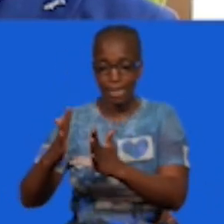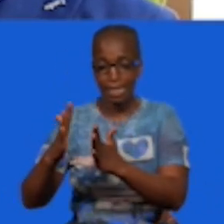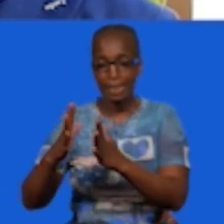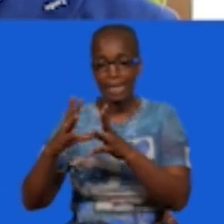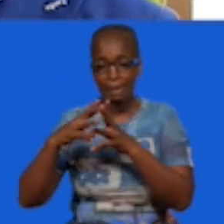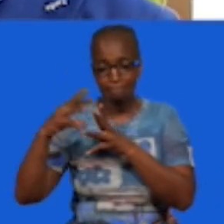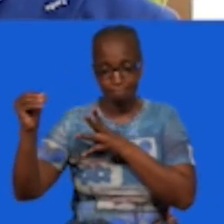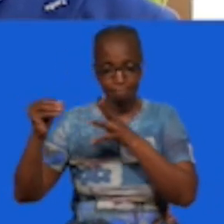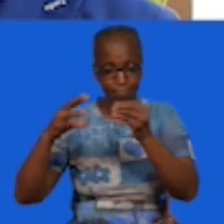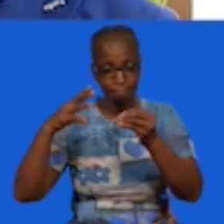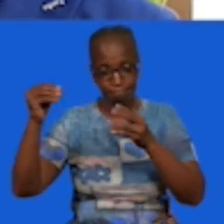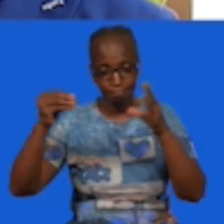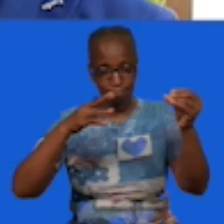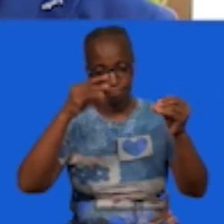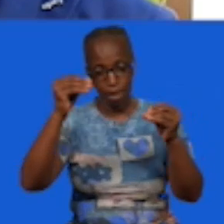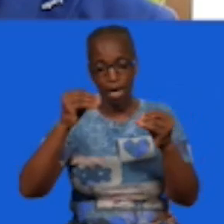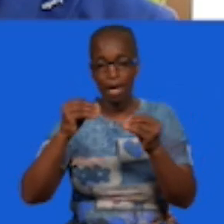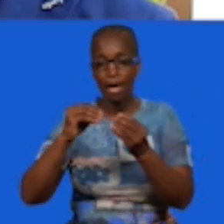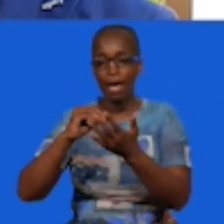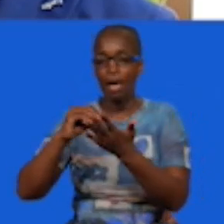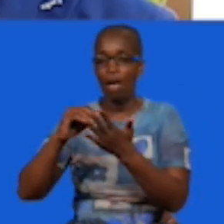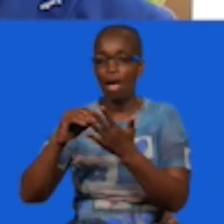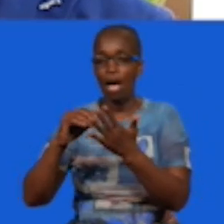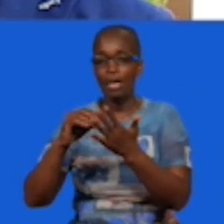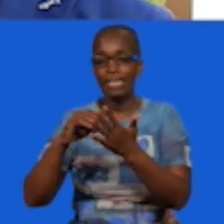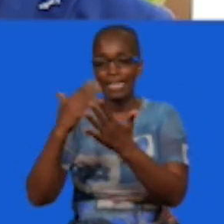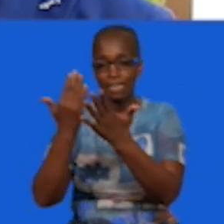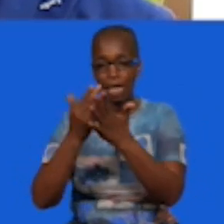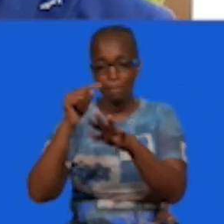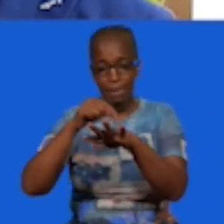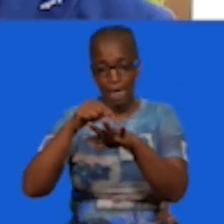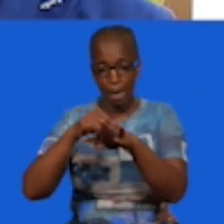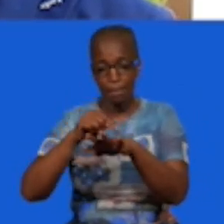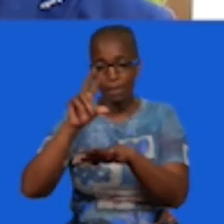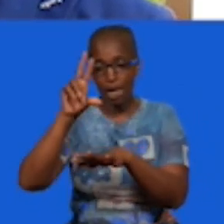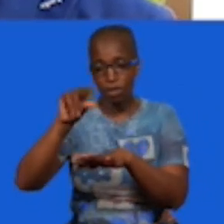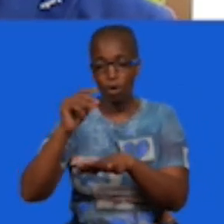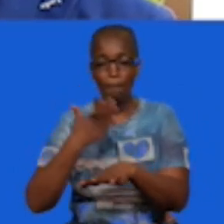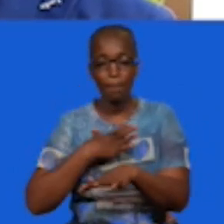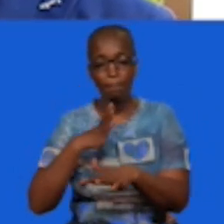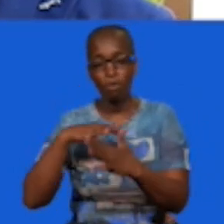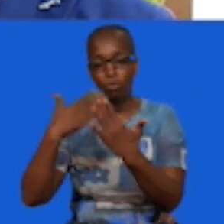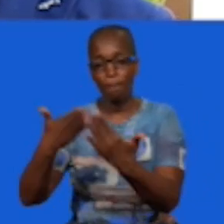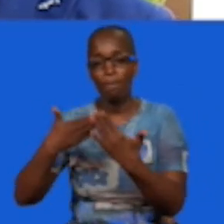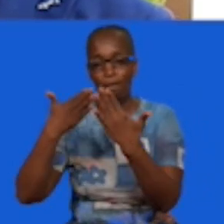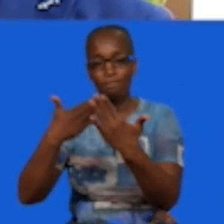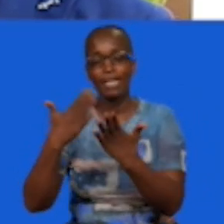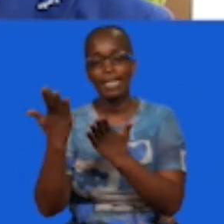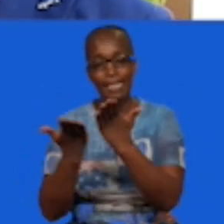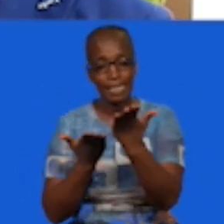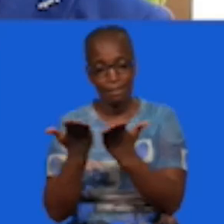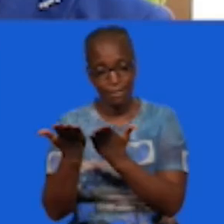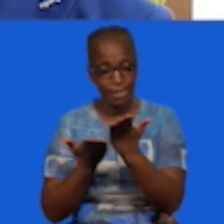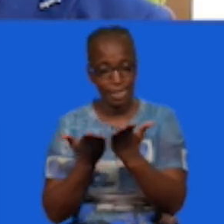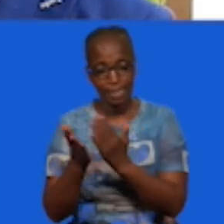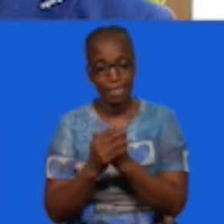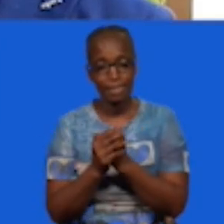ahakikishe wafanyikazi wamefanya kazi, na ule mtu ameshindwa na kufanya kazi hana